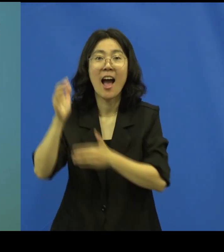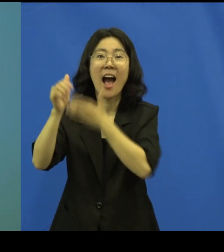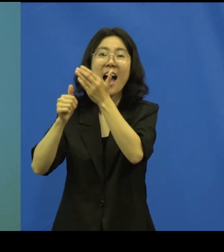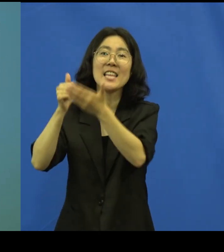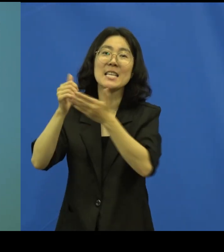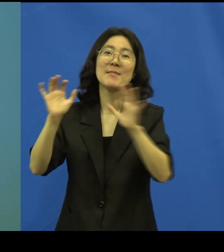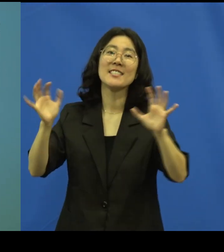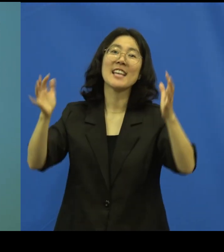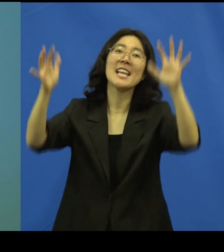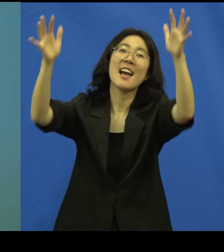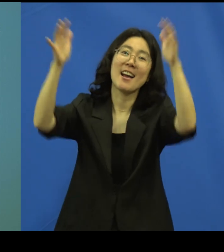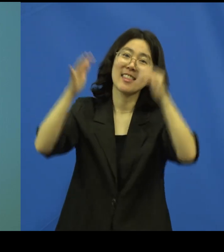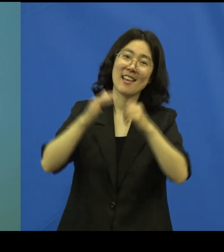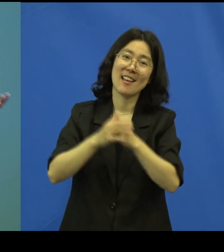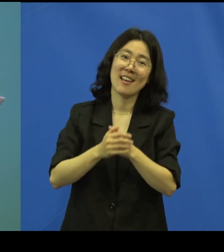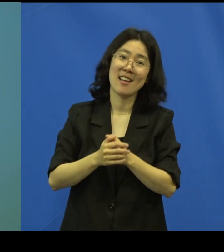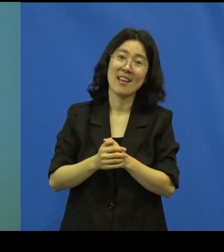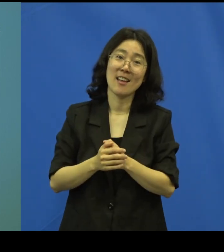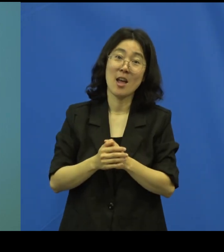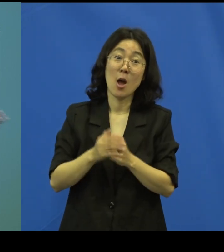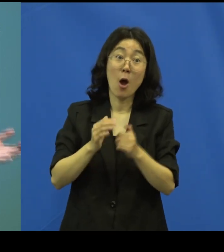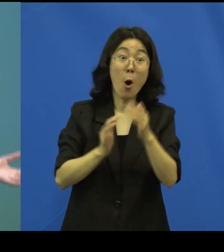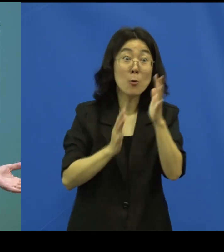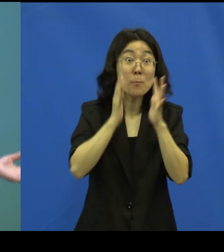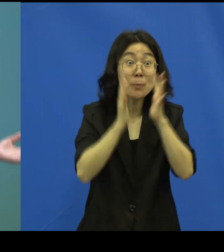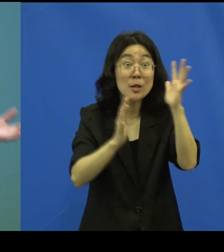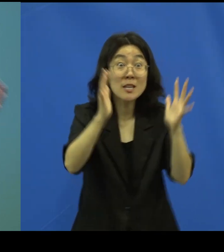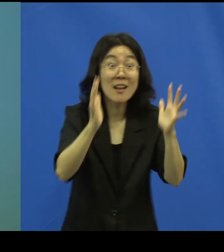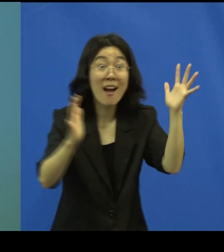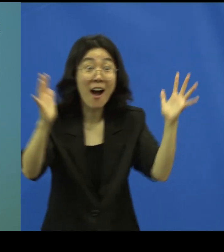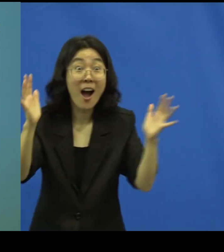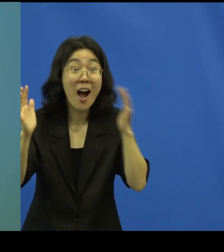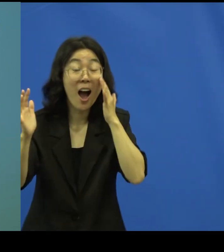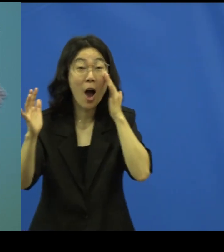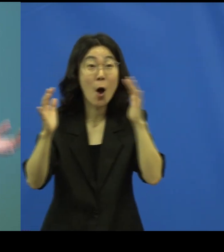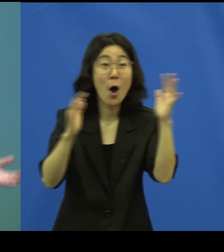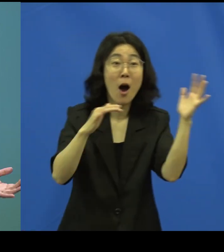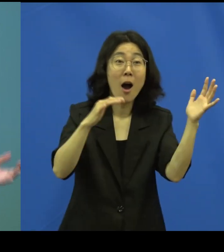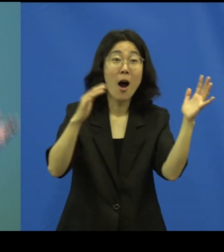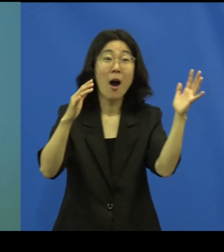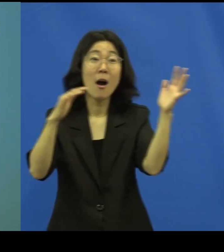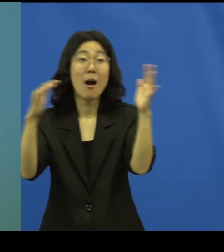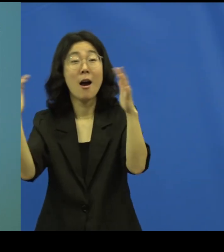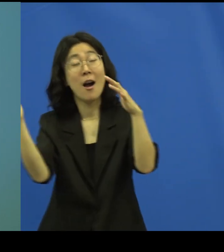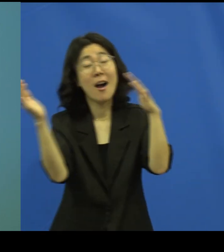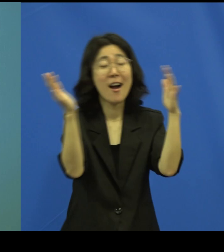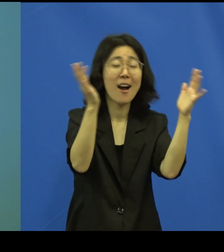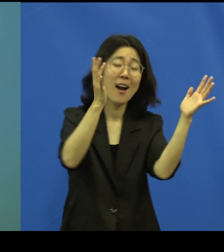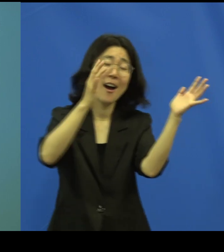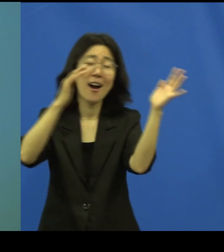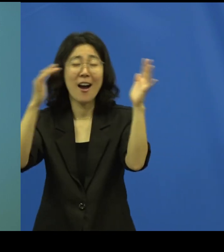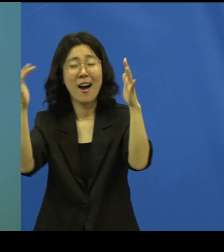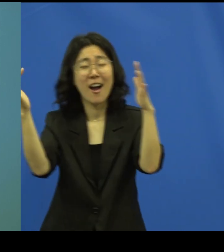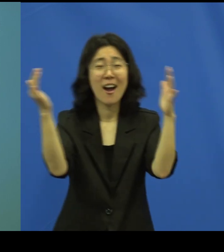하나님을 찬양합니다. 식물들이 하나님을 찬양합니다. 바람이 부는데 그냥 바람이 부니까 바람도 찬양을